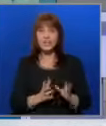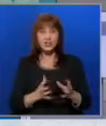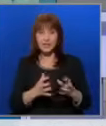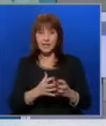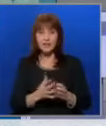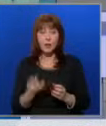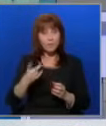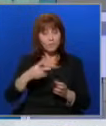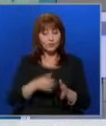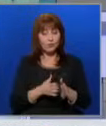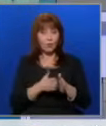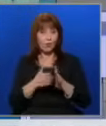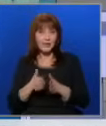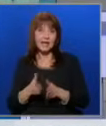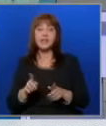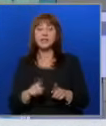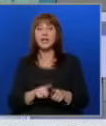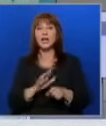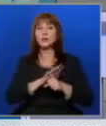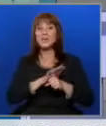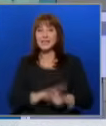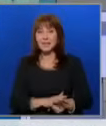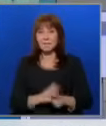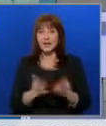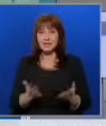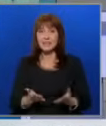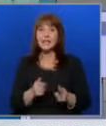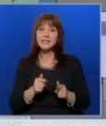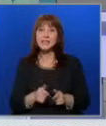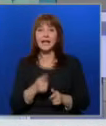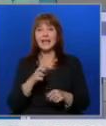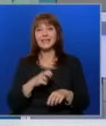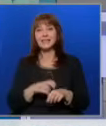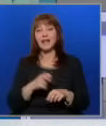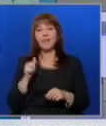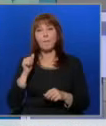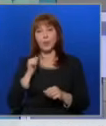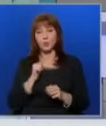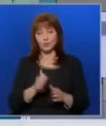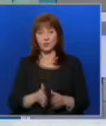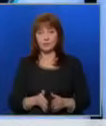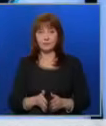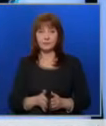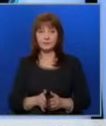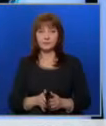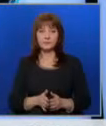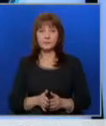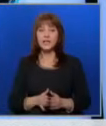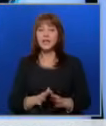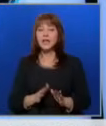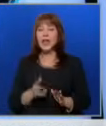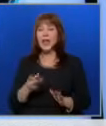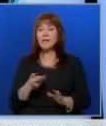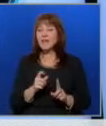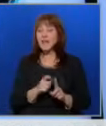бъде дискриминационно и демотивиращо. Още от кореспондента ни в Брюксел Десислава Апостолова. Според Емил